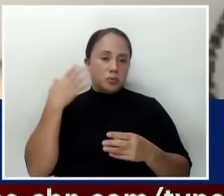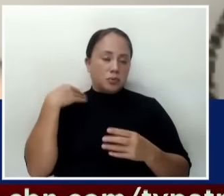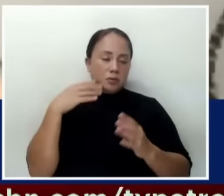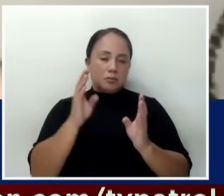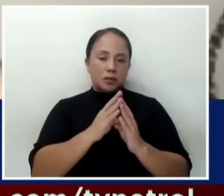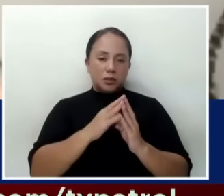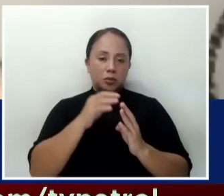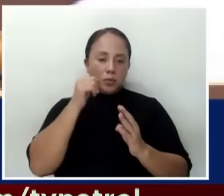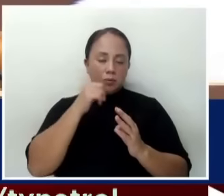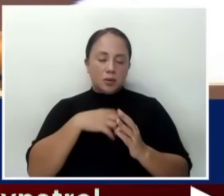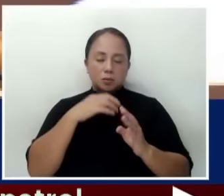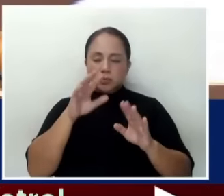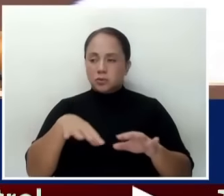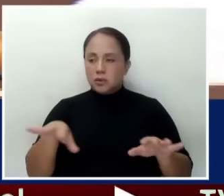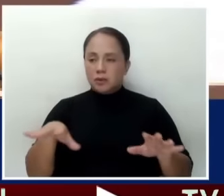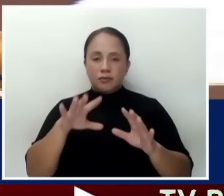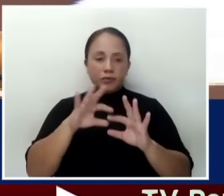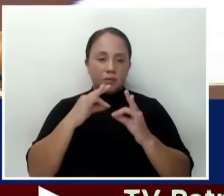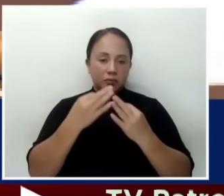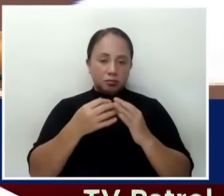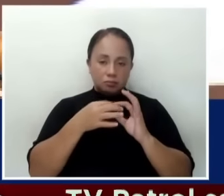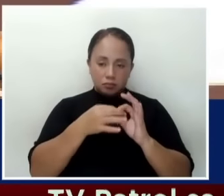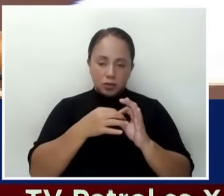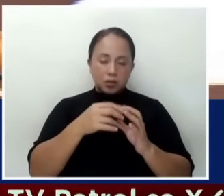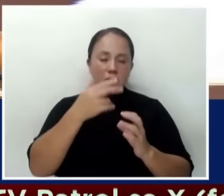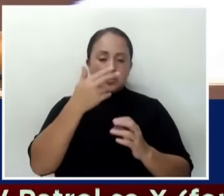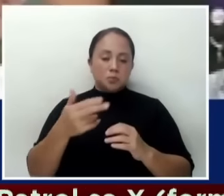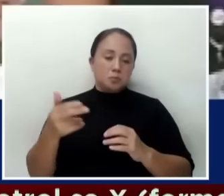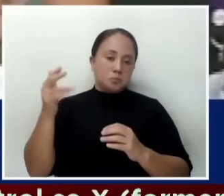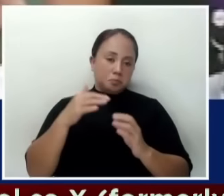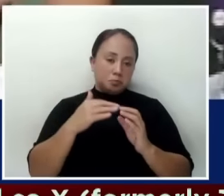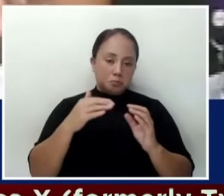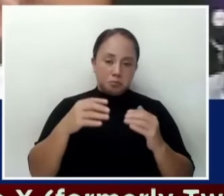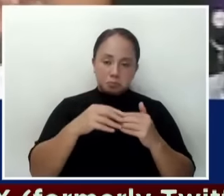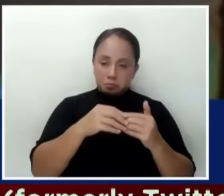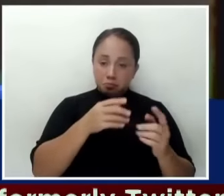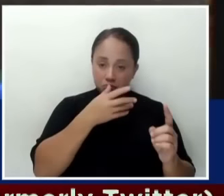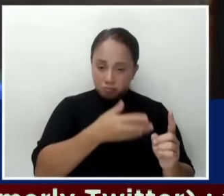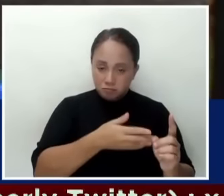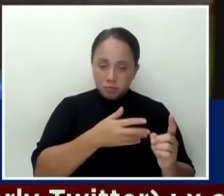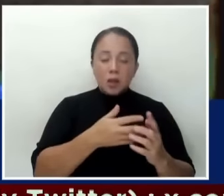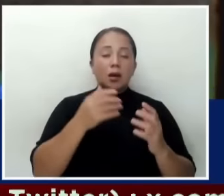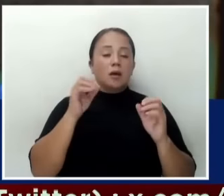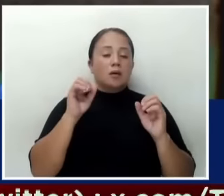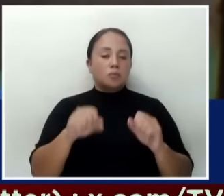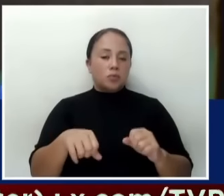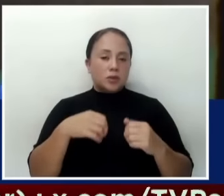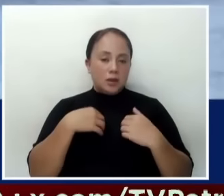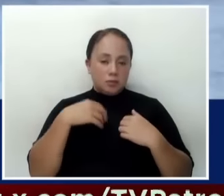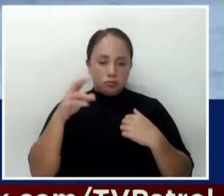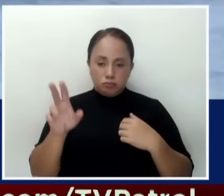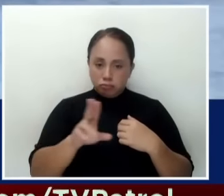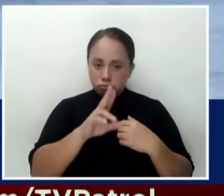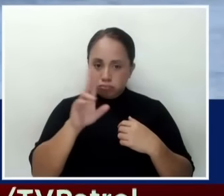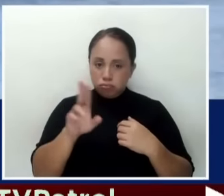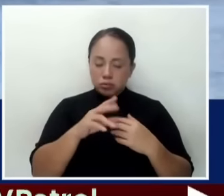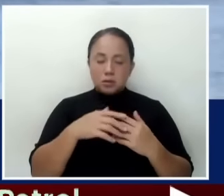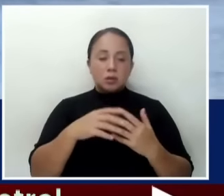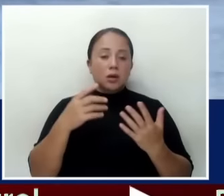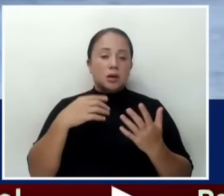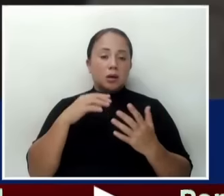Women, Children, Family Relations and Gender Equality na pinamumunuan niya. Posible anyang magagamit sa investigasyon kay dating